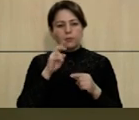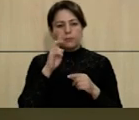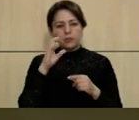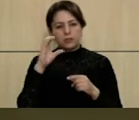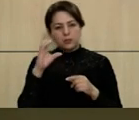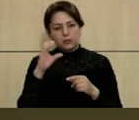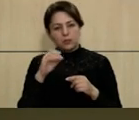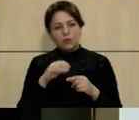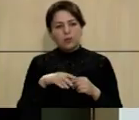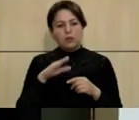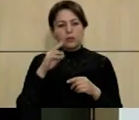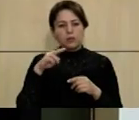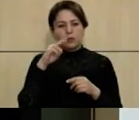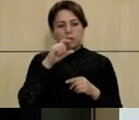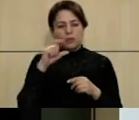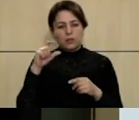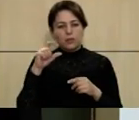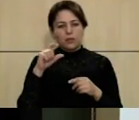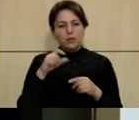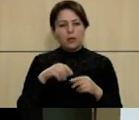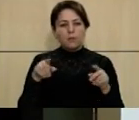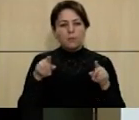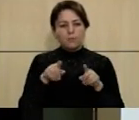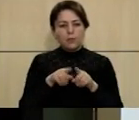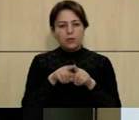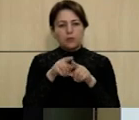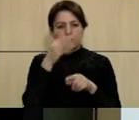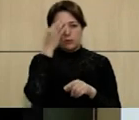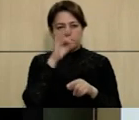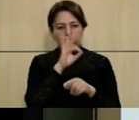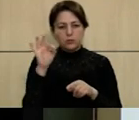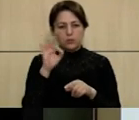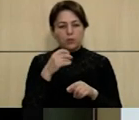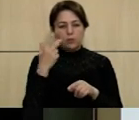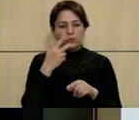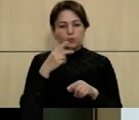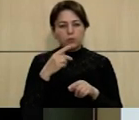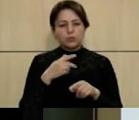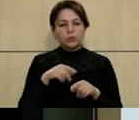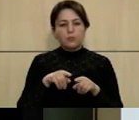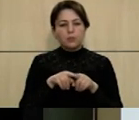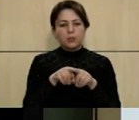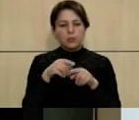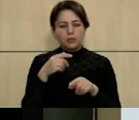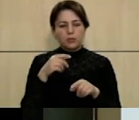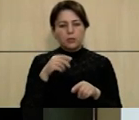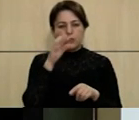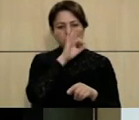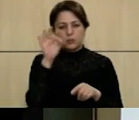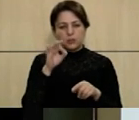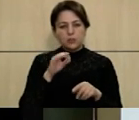BC va DE paralel to'g'ri chiziqlarga 3-chi paralel to'g'ri chizig'ini o'tkazamiz.